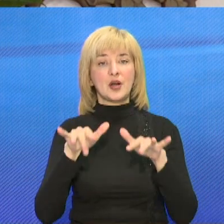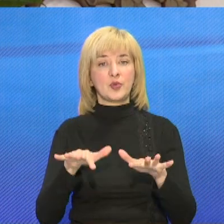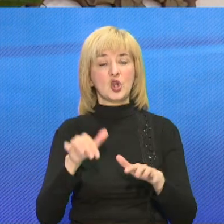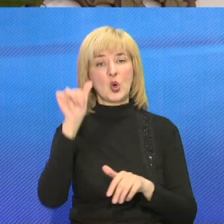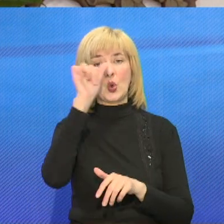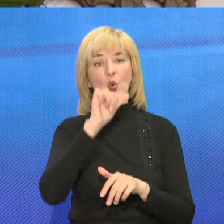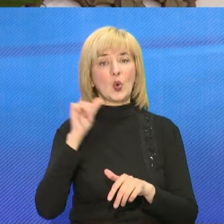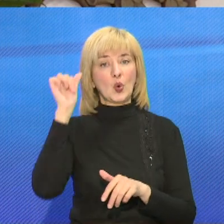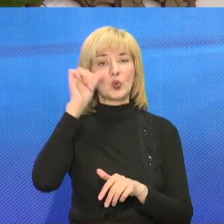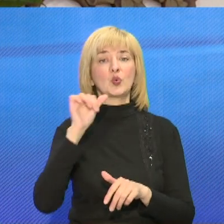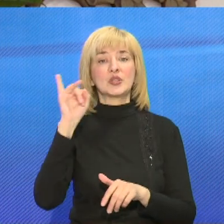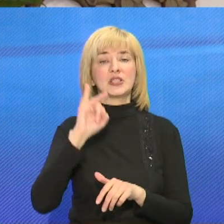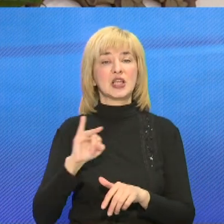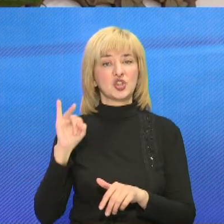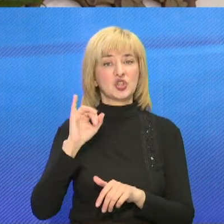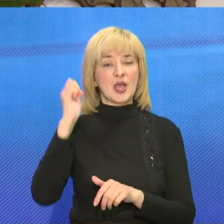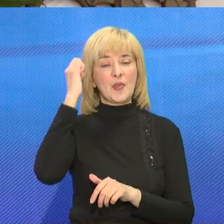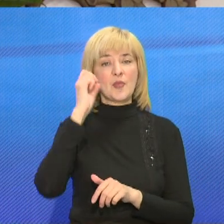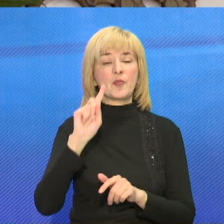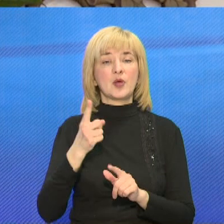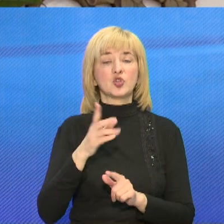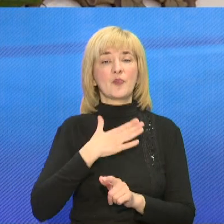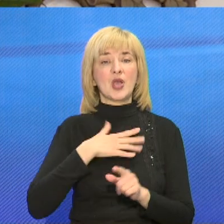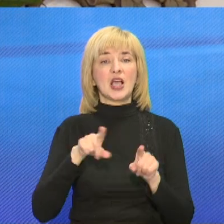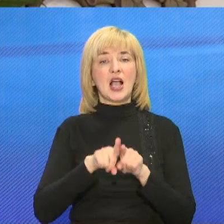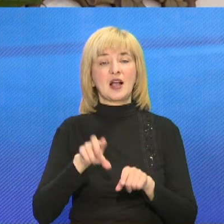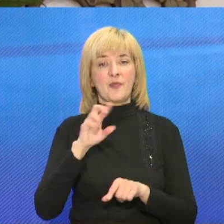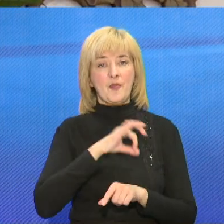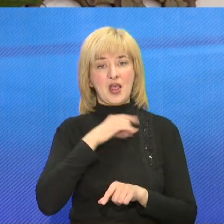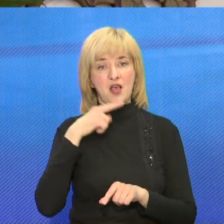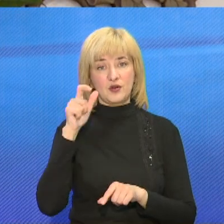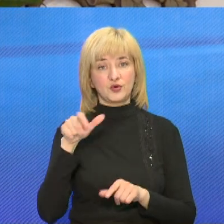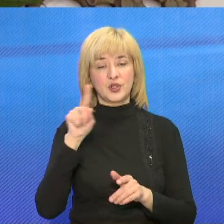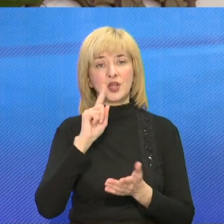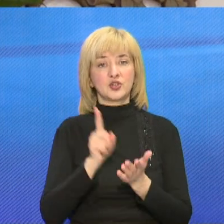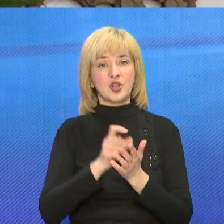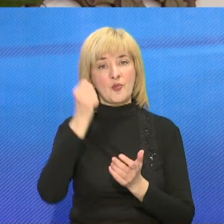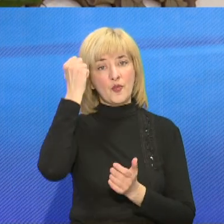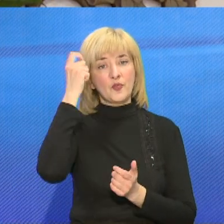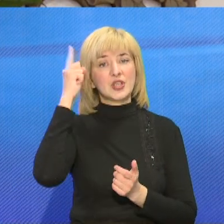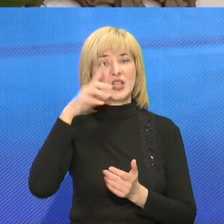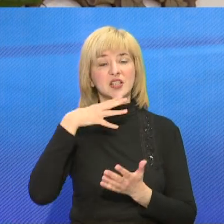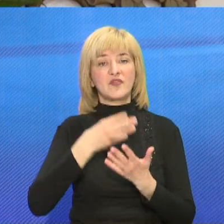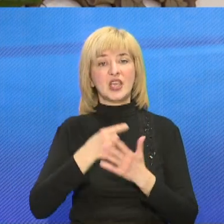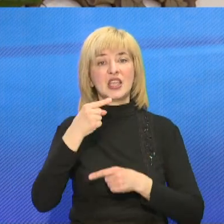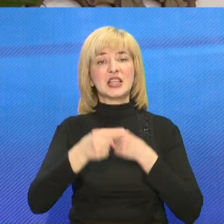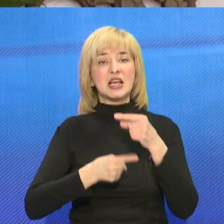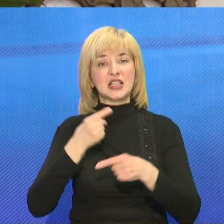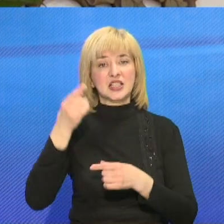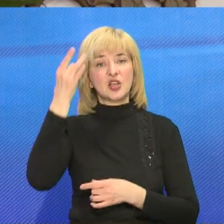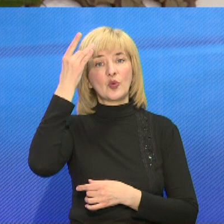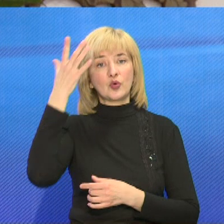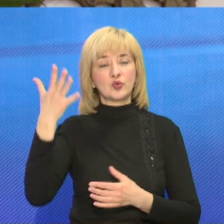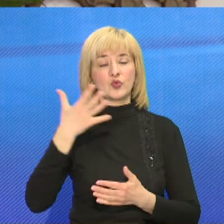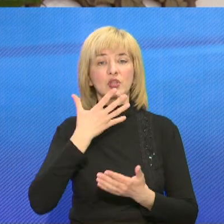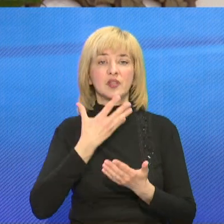году исторической памяти, потому что мы, как белорусы, должны помнить, знать и свои традиции, и свою культуру, и, безусловно,